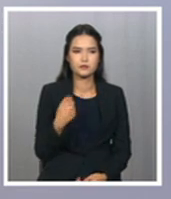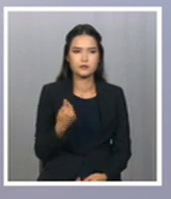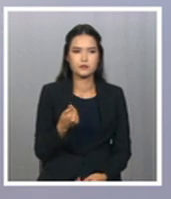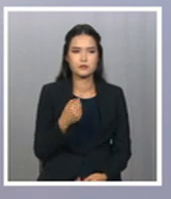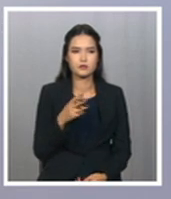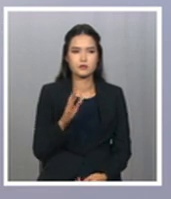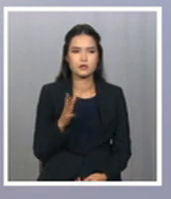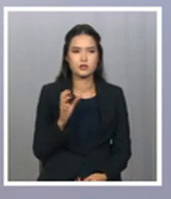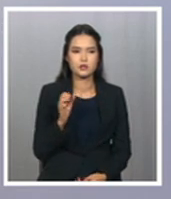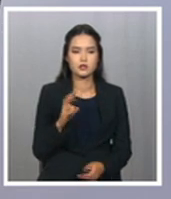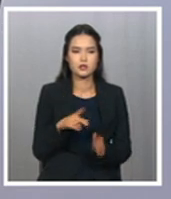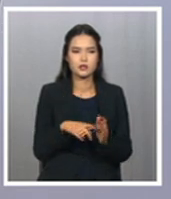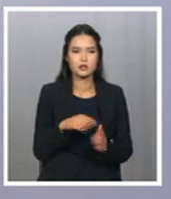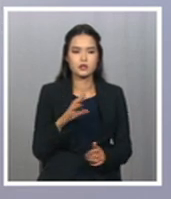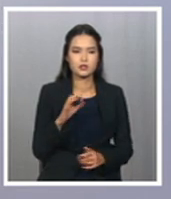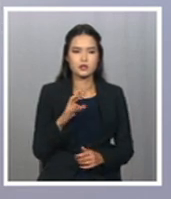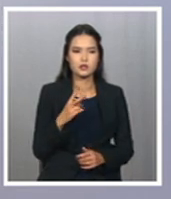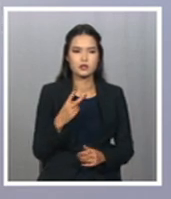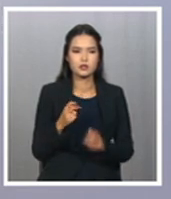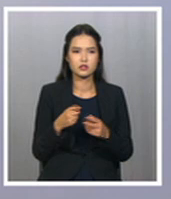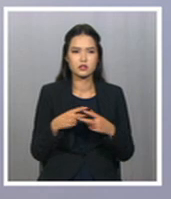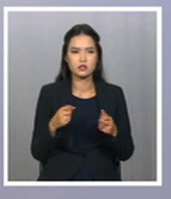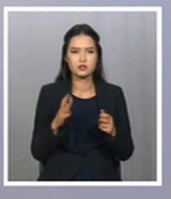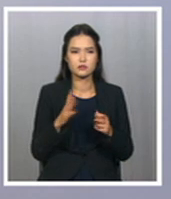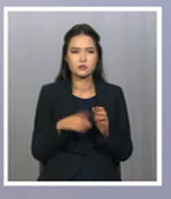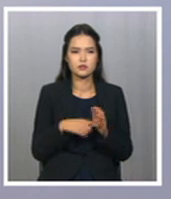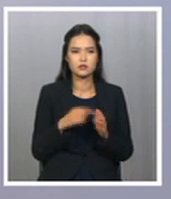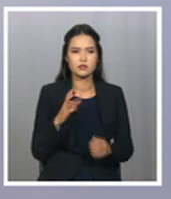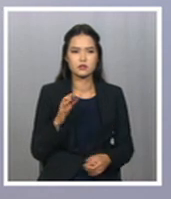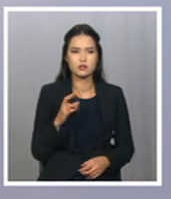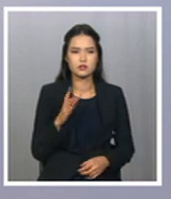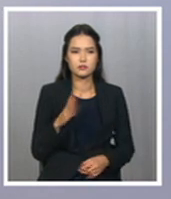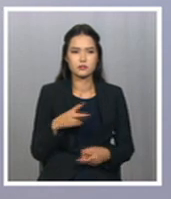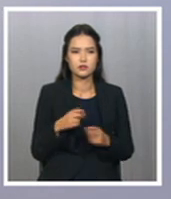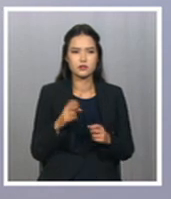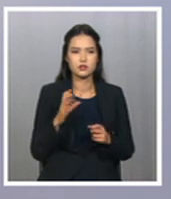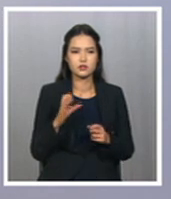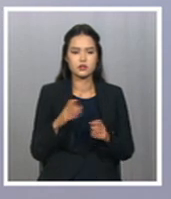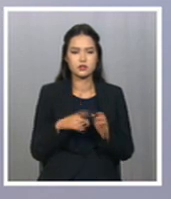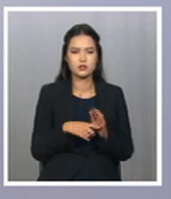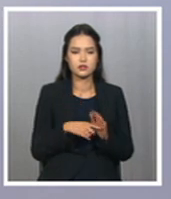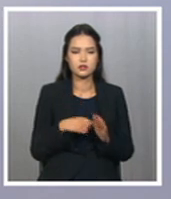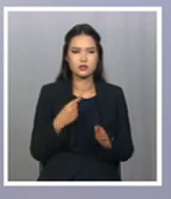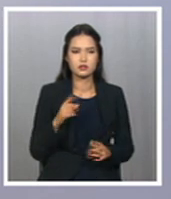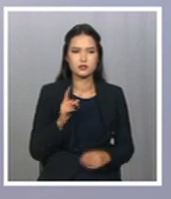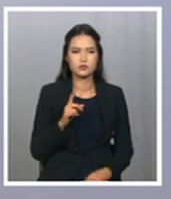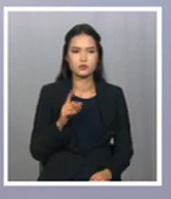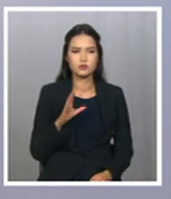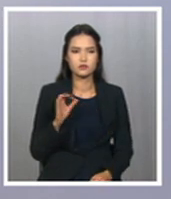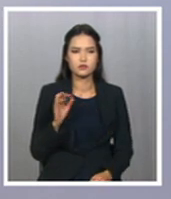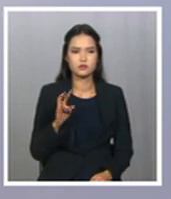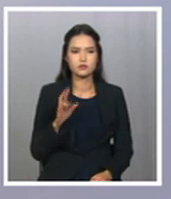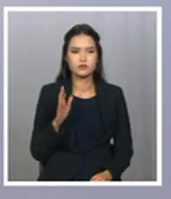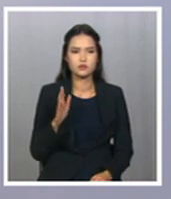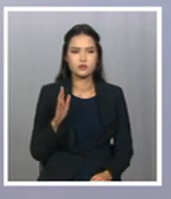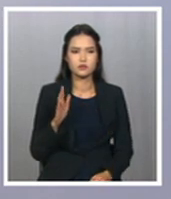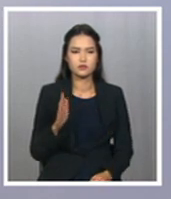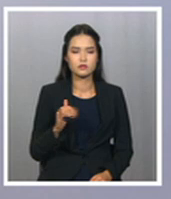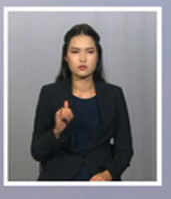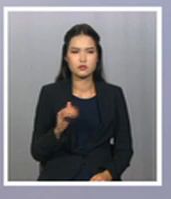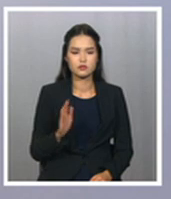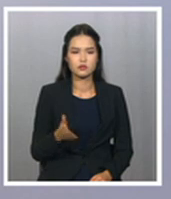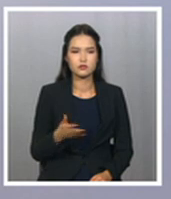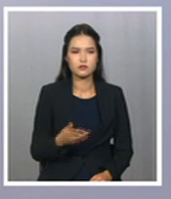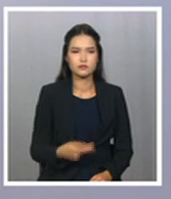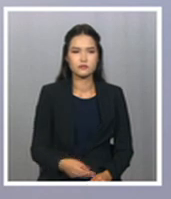бөлінген синус гамма бұл белгілі, қандай да бір сандар. Синус бетада, синус альфада біз бұларды таба аламыз. Екен,